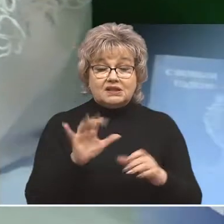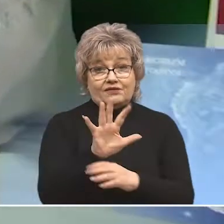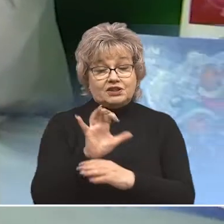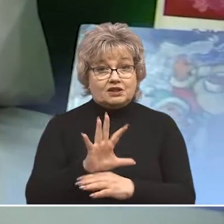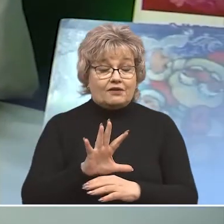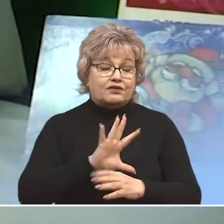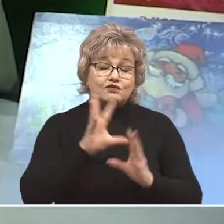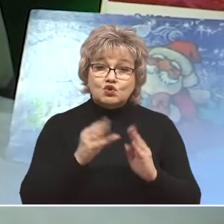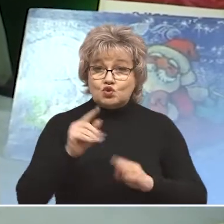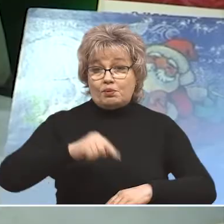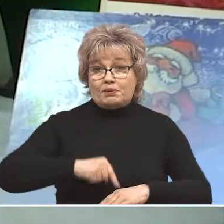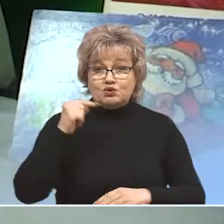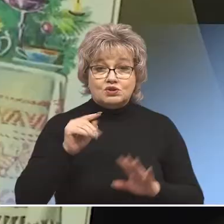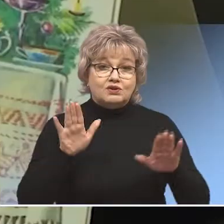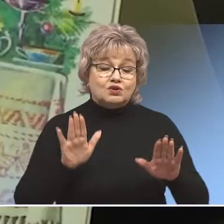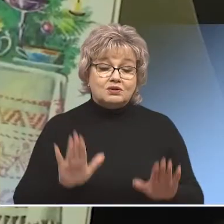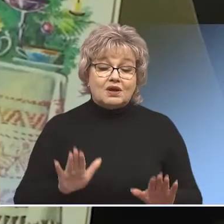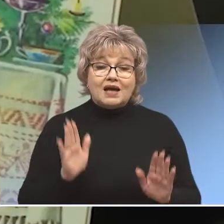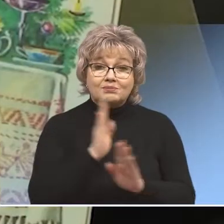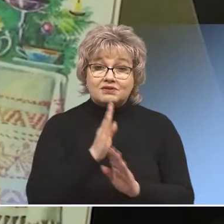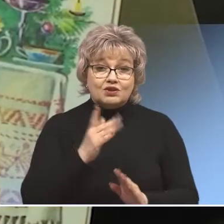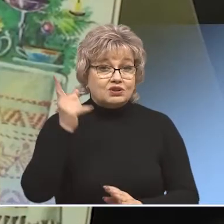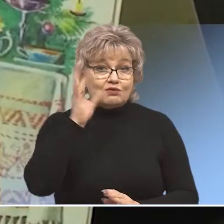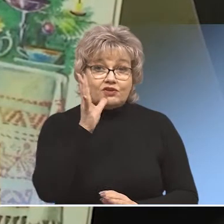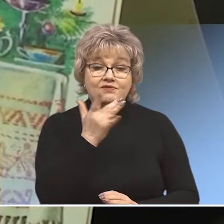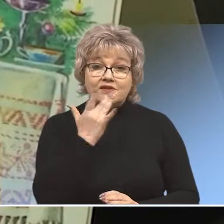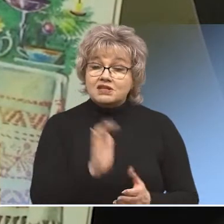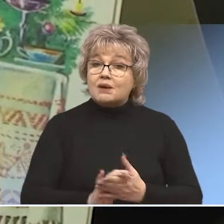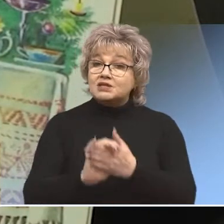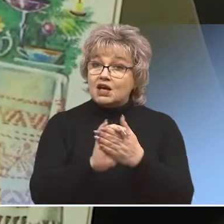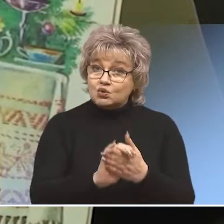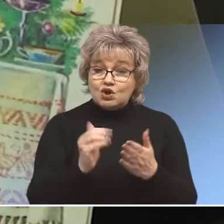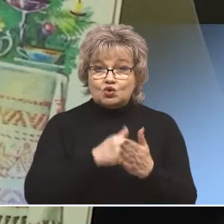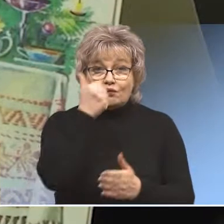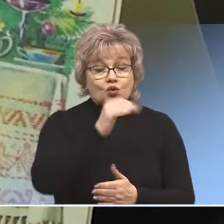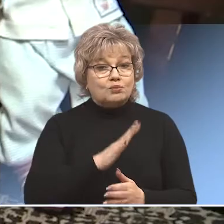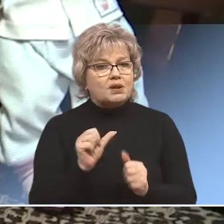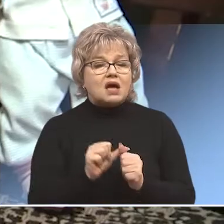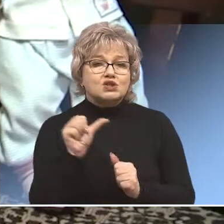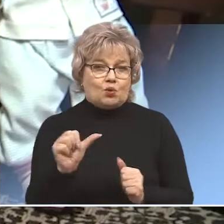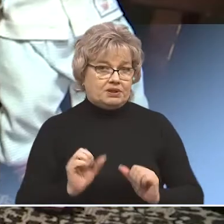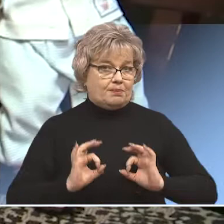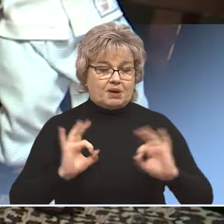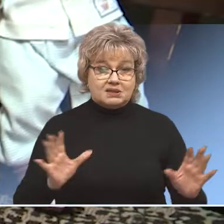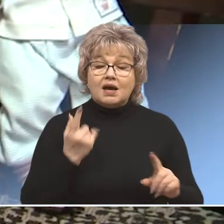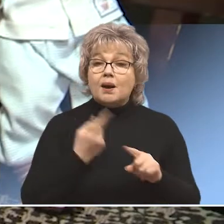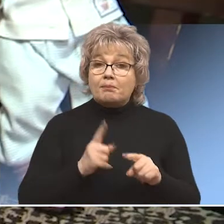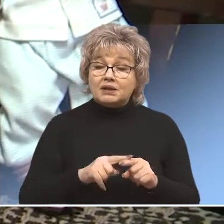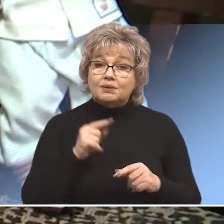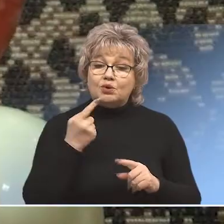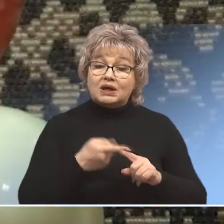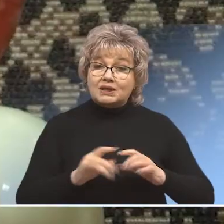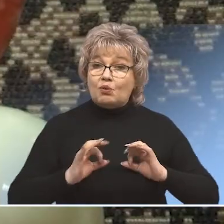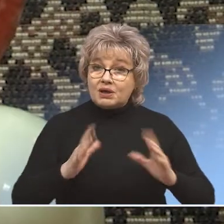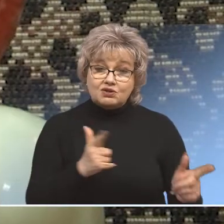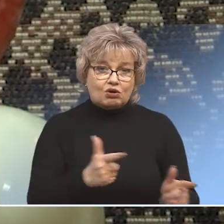Словом, все, чтобы почувствовать дух и атмосферу того времени. В Советском Союзе Новый год был особенным праздником, поэтому к